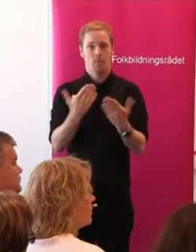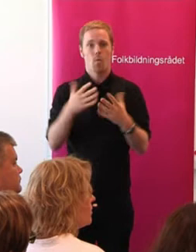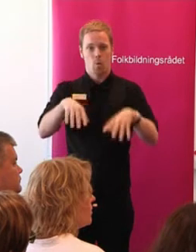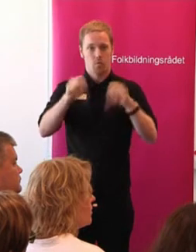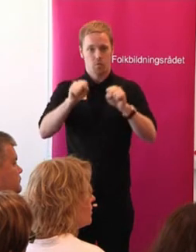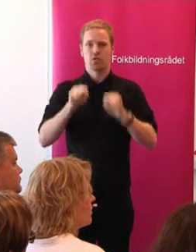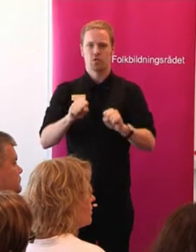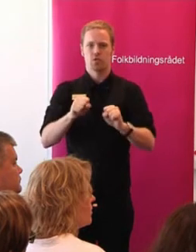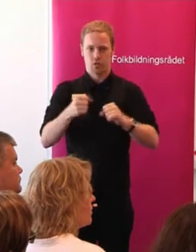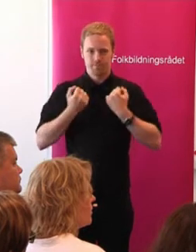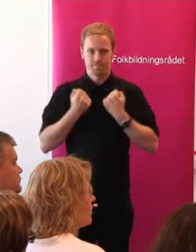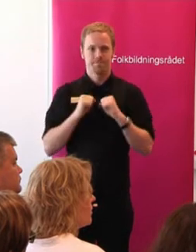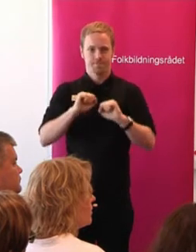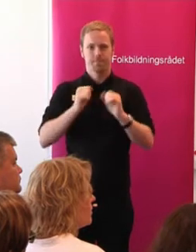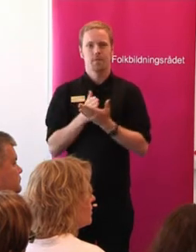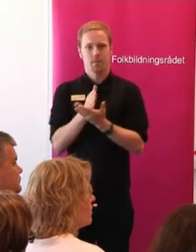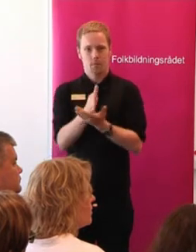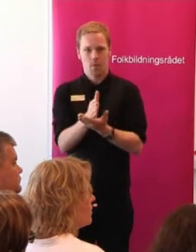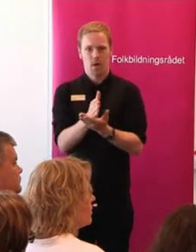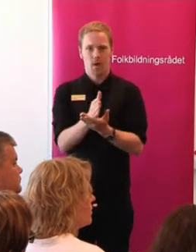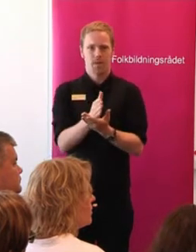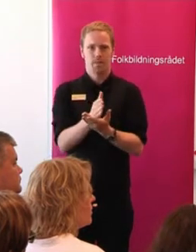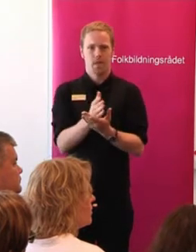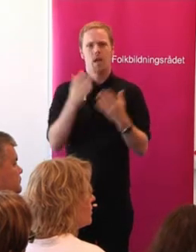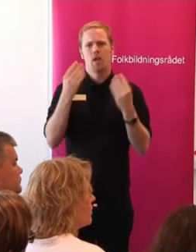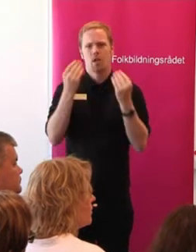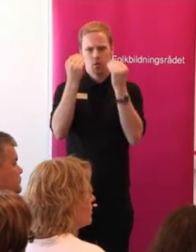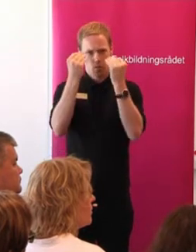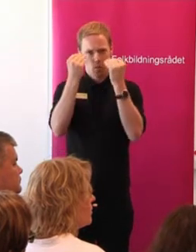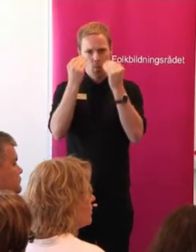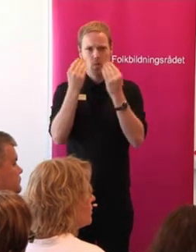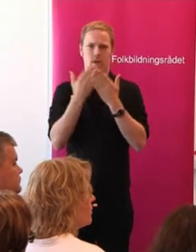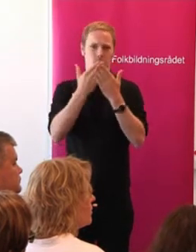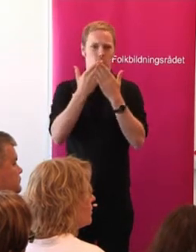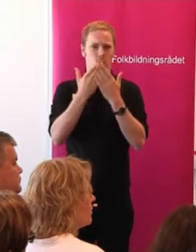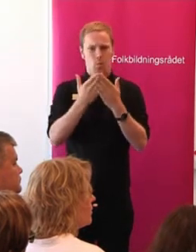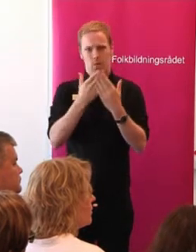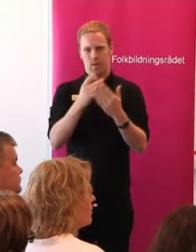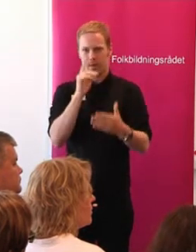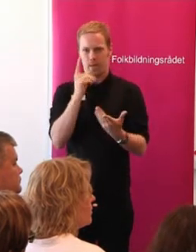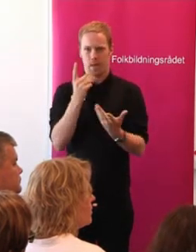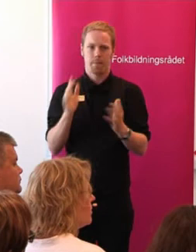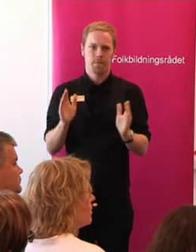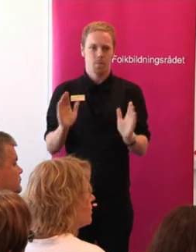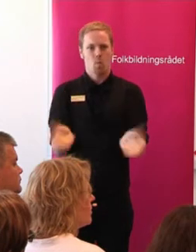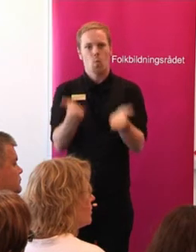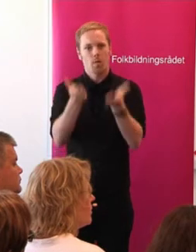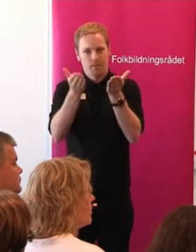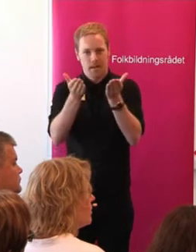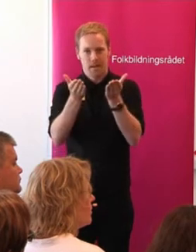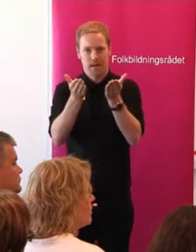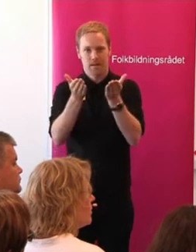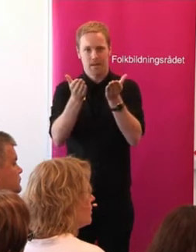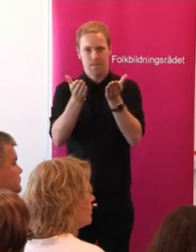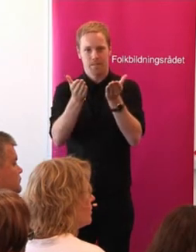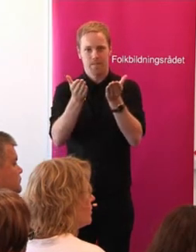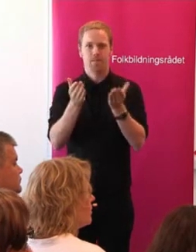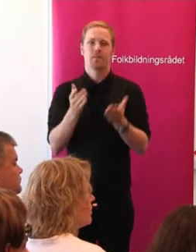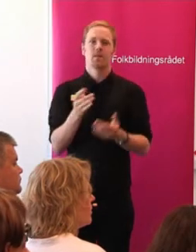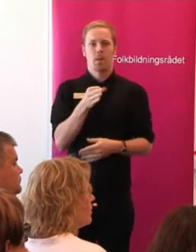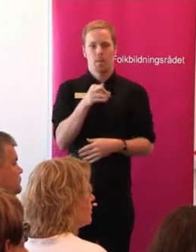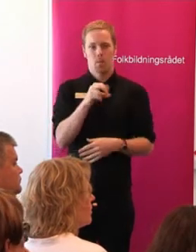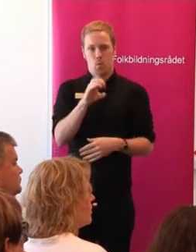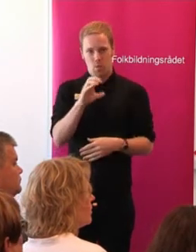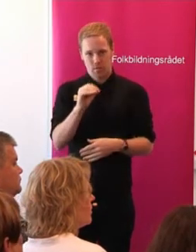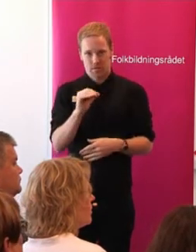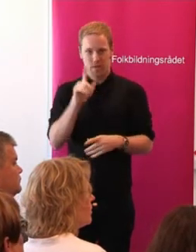man kallar för studiemotiverande folkhögskolekurser för arbetslösa ungdomar. Och det har visat sig att